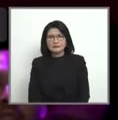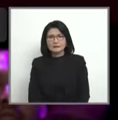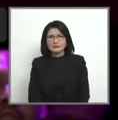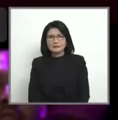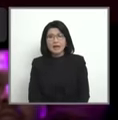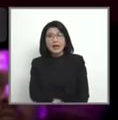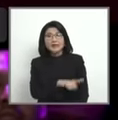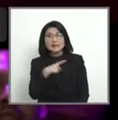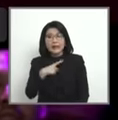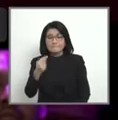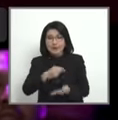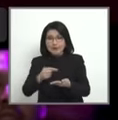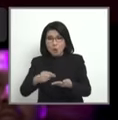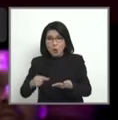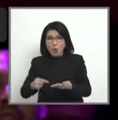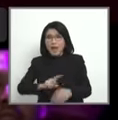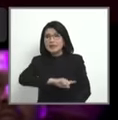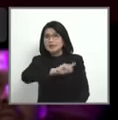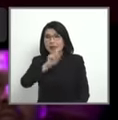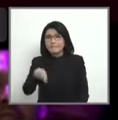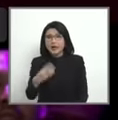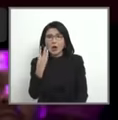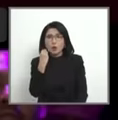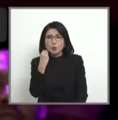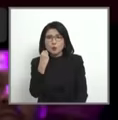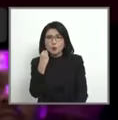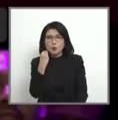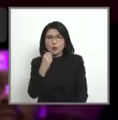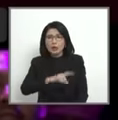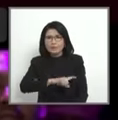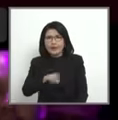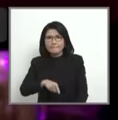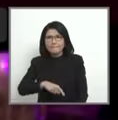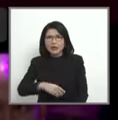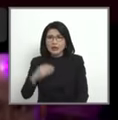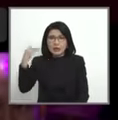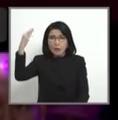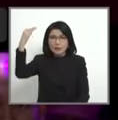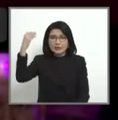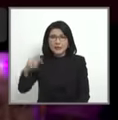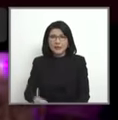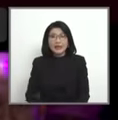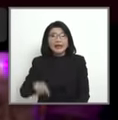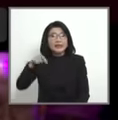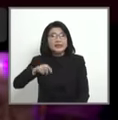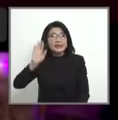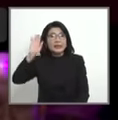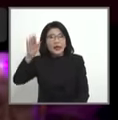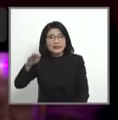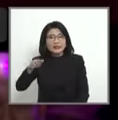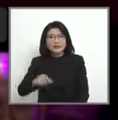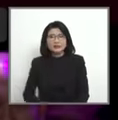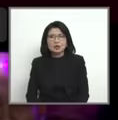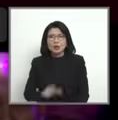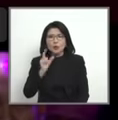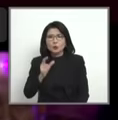kemudian ada tafsir politik di belakang itu itu tidak tinggal tadi perspektifnya ya Tadi iokan diurang lalu kan